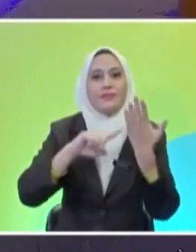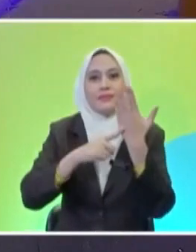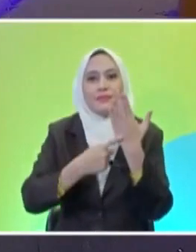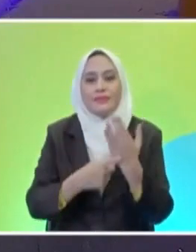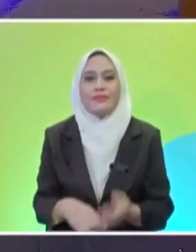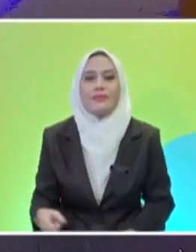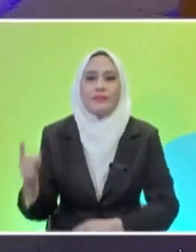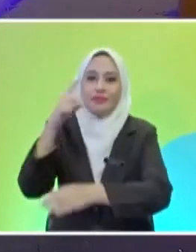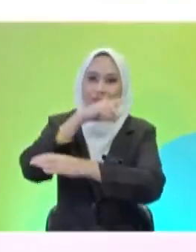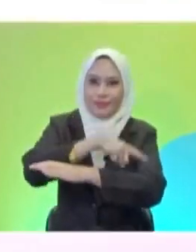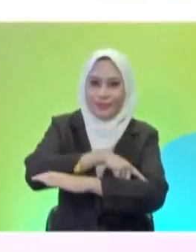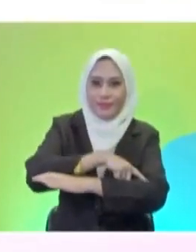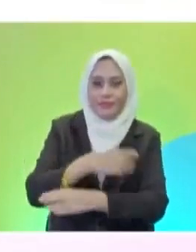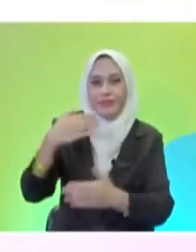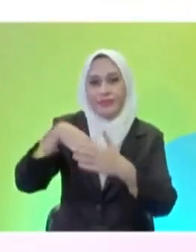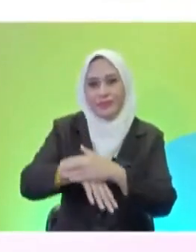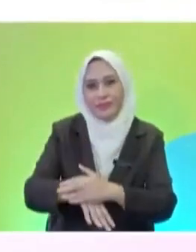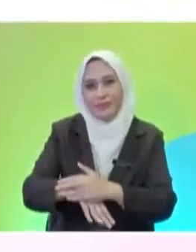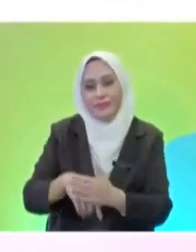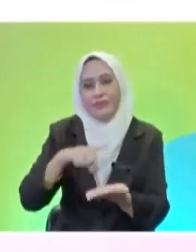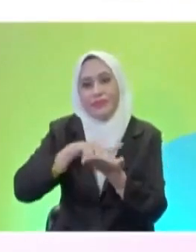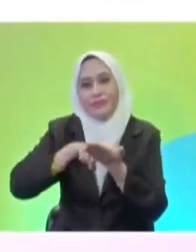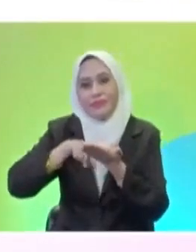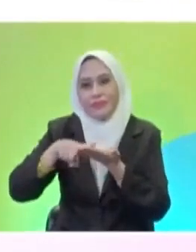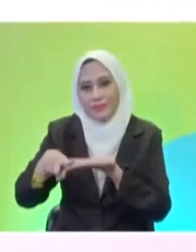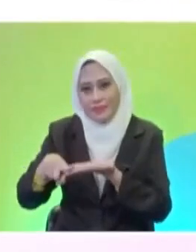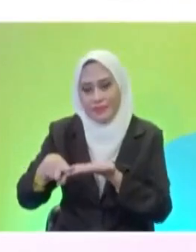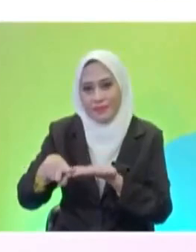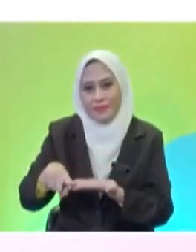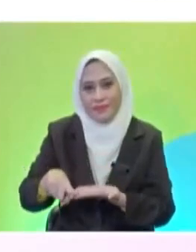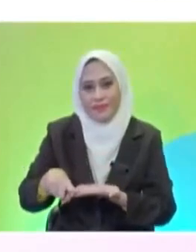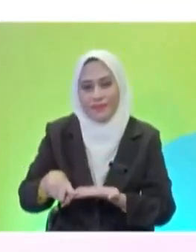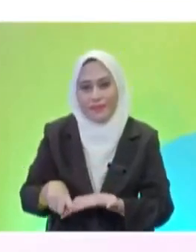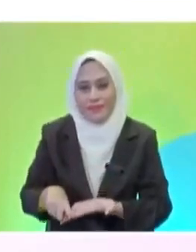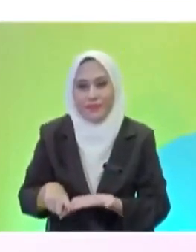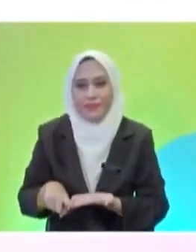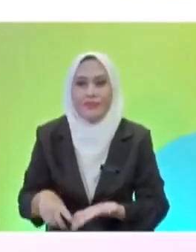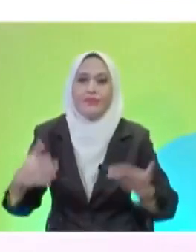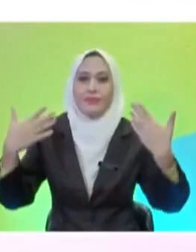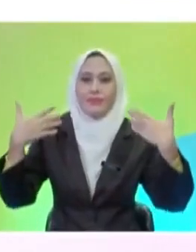mula. Hari dalam seminggu